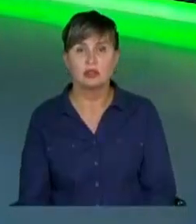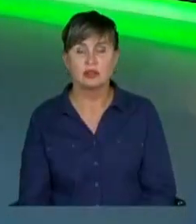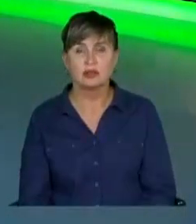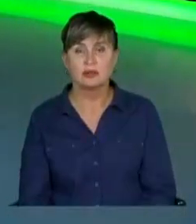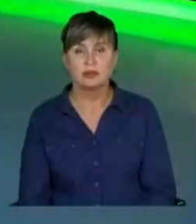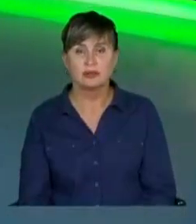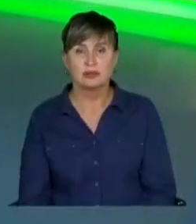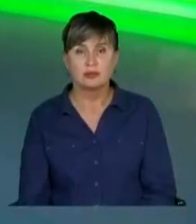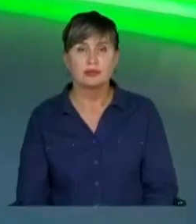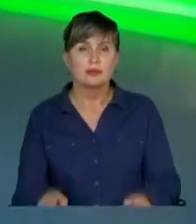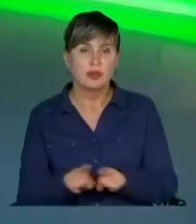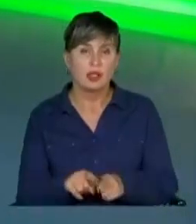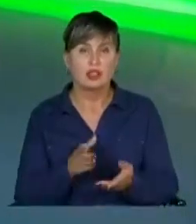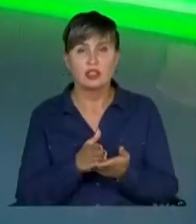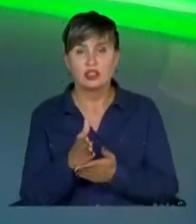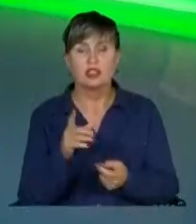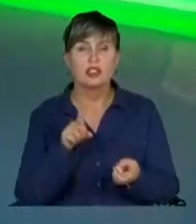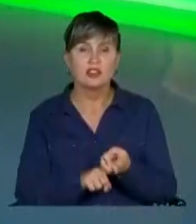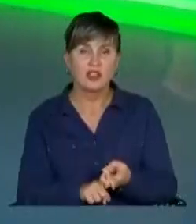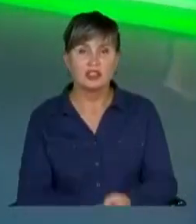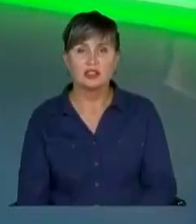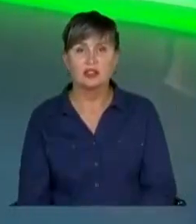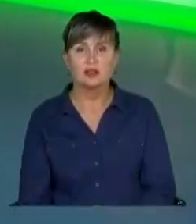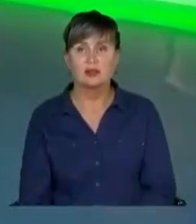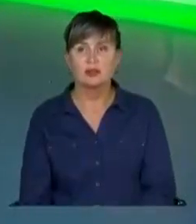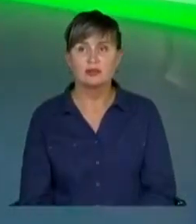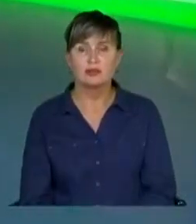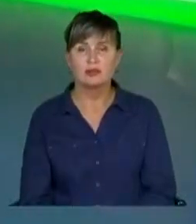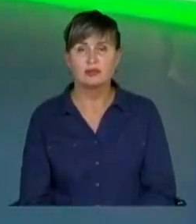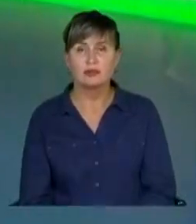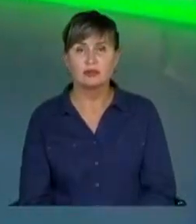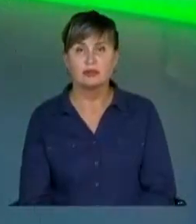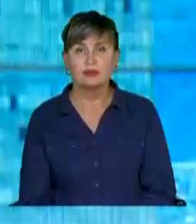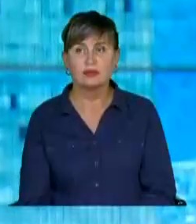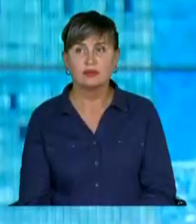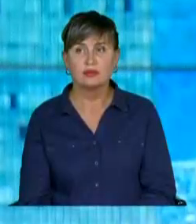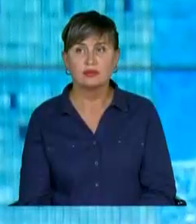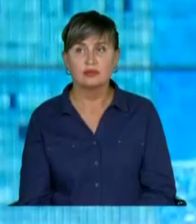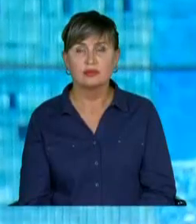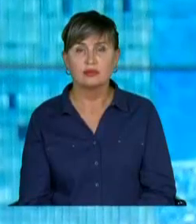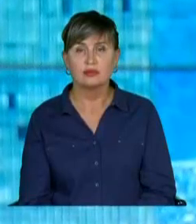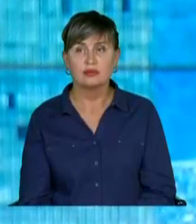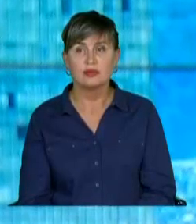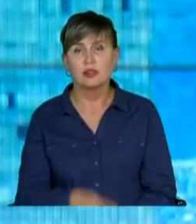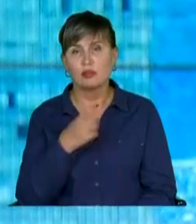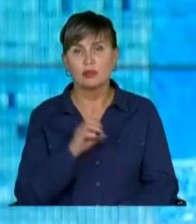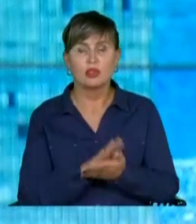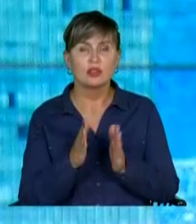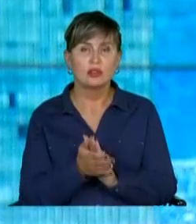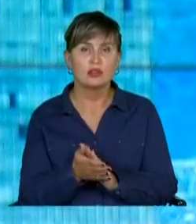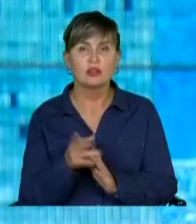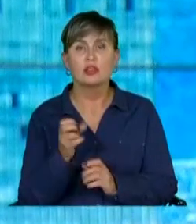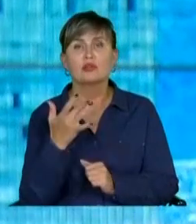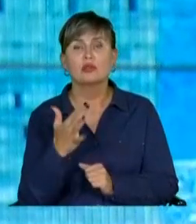также сектор связи. Вот. Хорошо, вот говоря о благосостоянии, насколько выросли